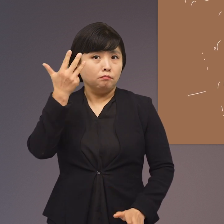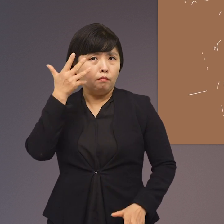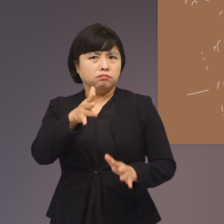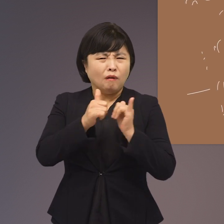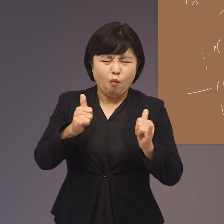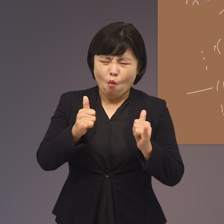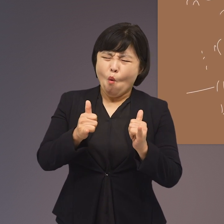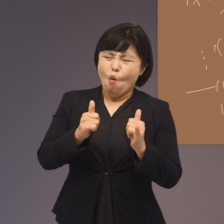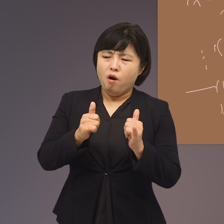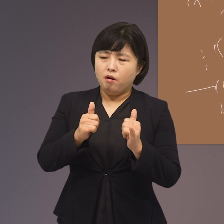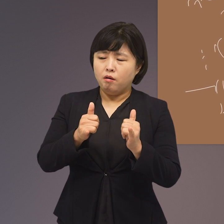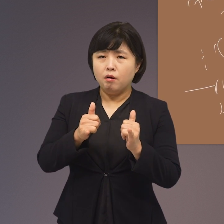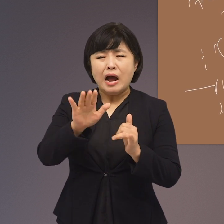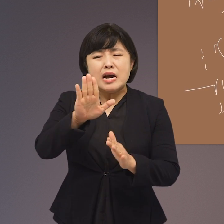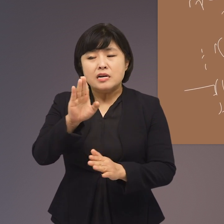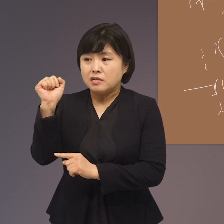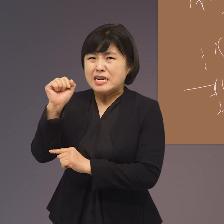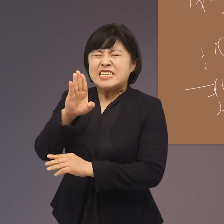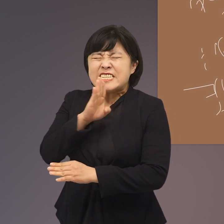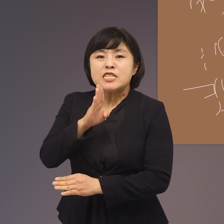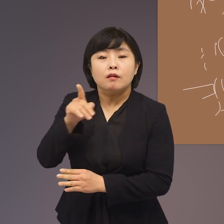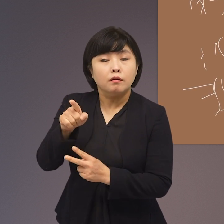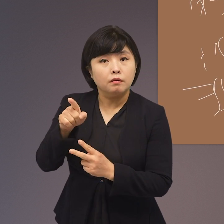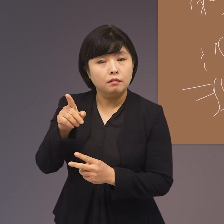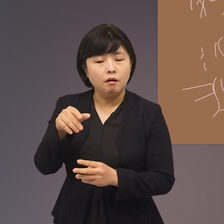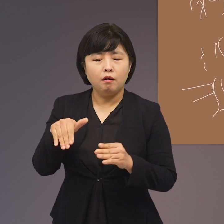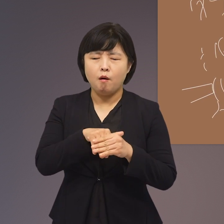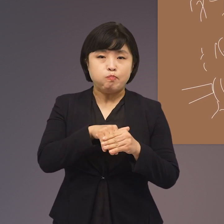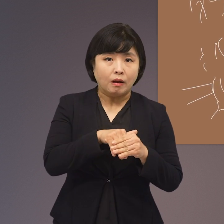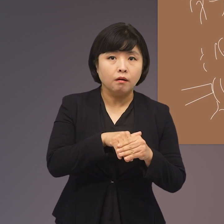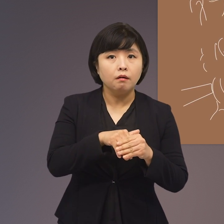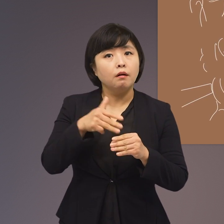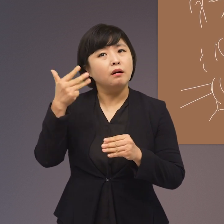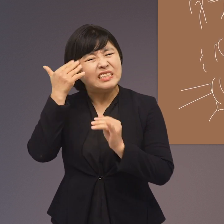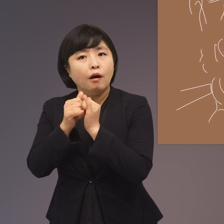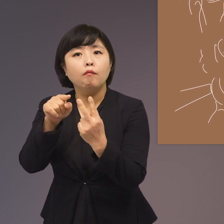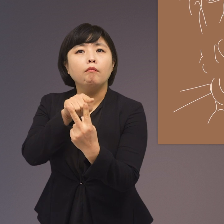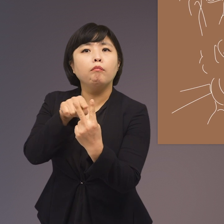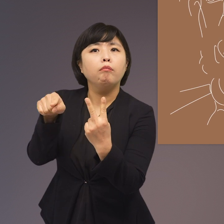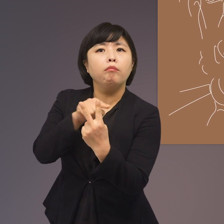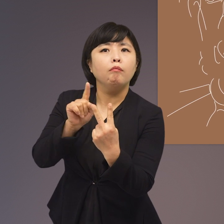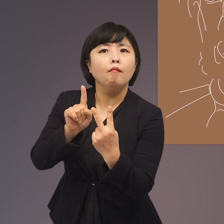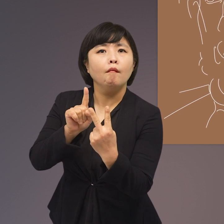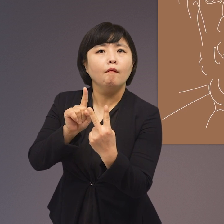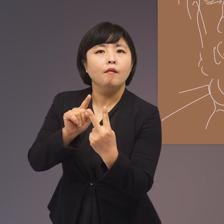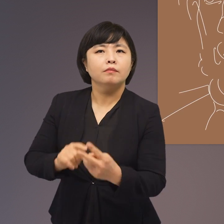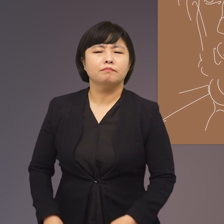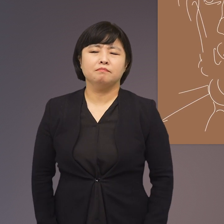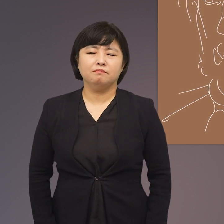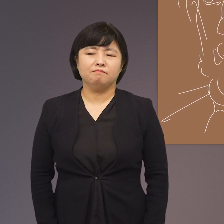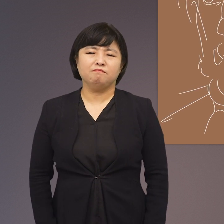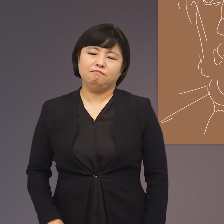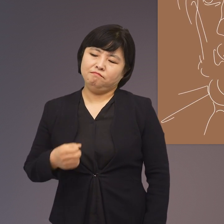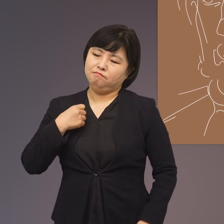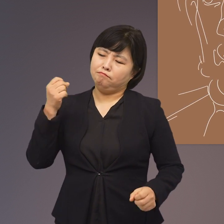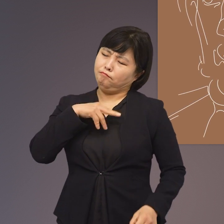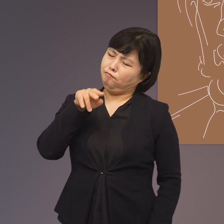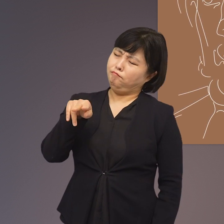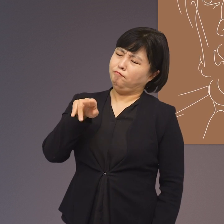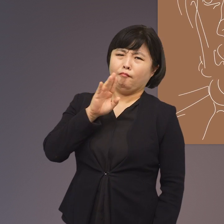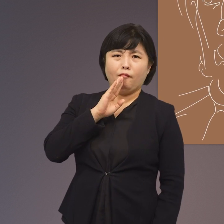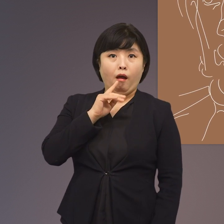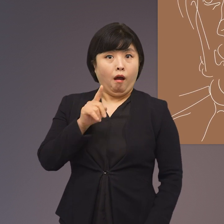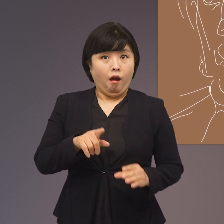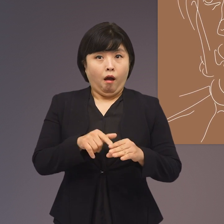주인공은 야만인일까요? 또는 철학자일까요? 일단 추가적인 정보가 없다면 이